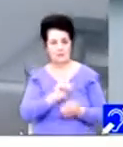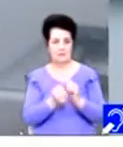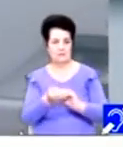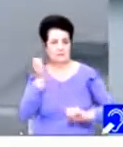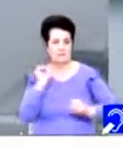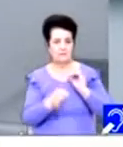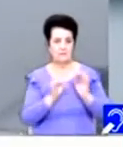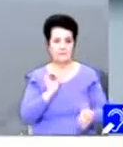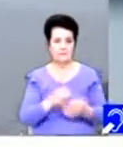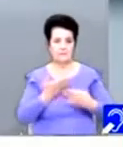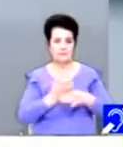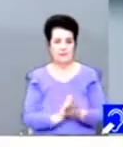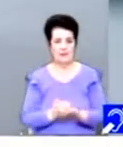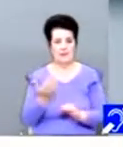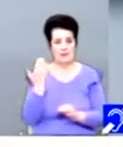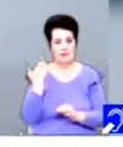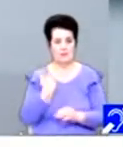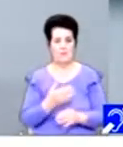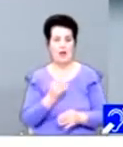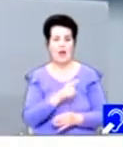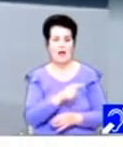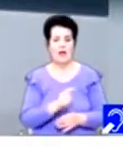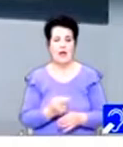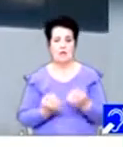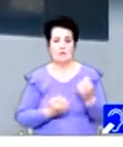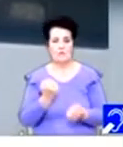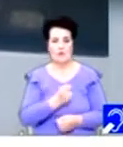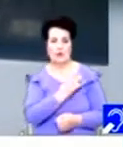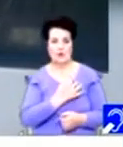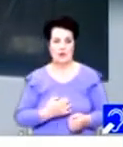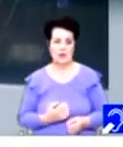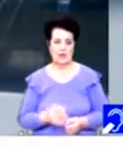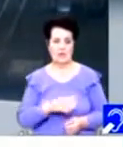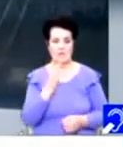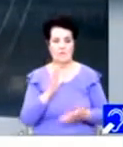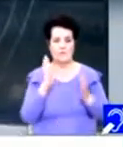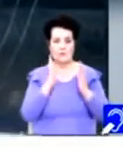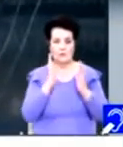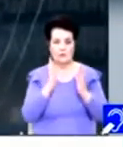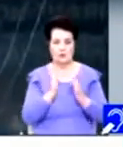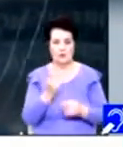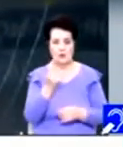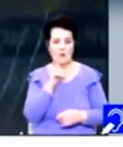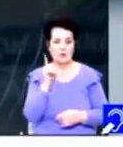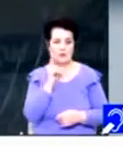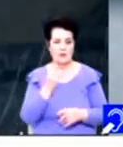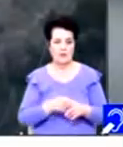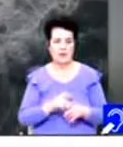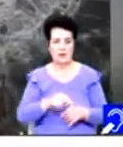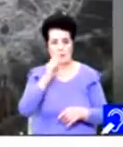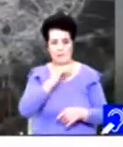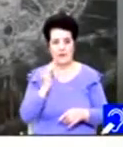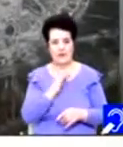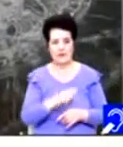spart parbrizul mașinii, iar șoferul a fost rănit. Incidentul a fost relatat pe o rețea socială de o tânără ai cărei părinți